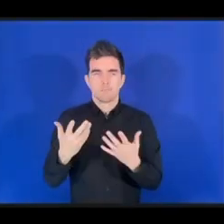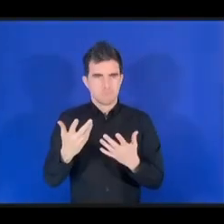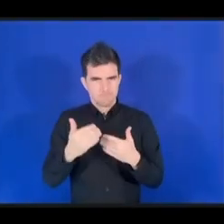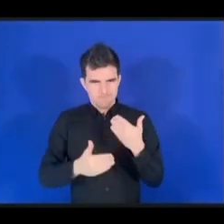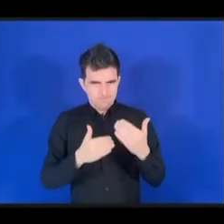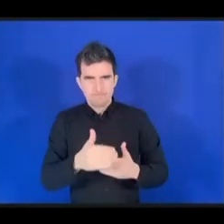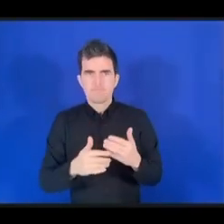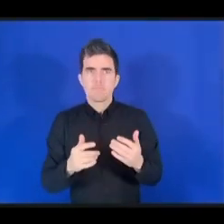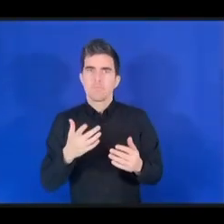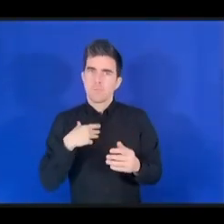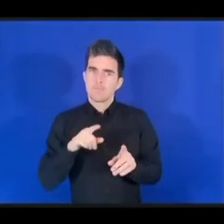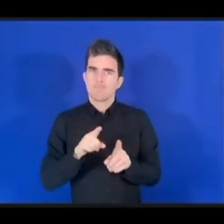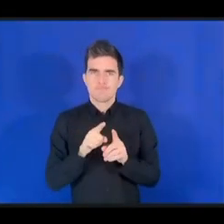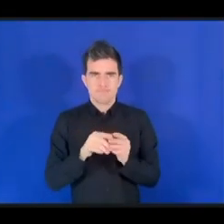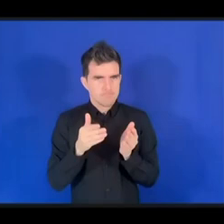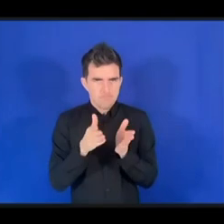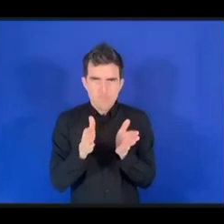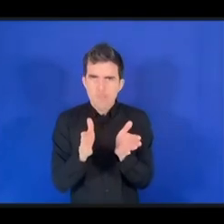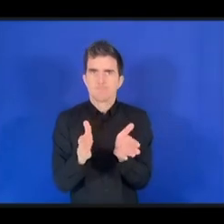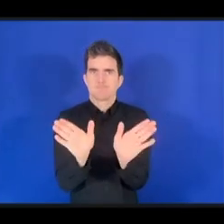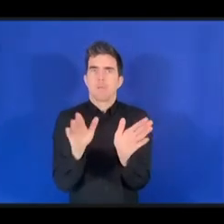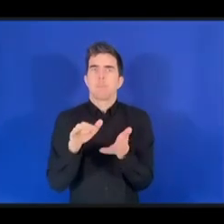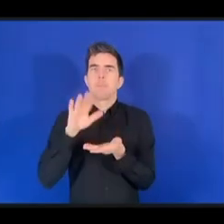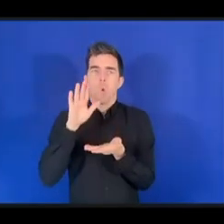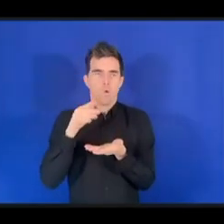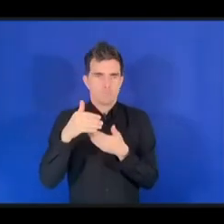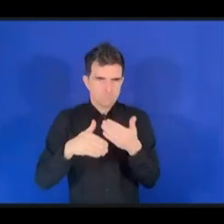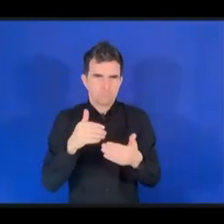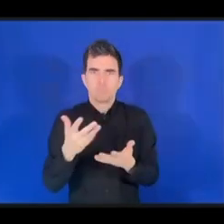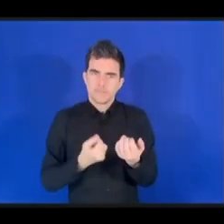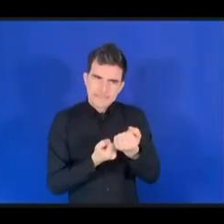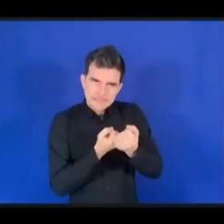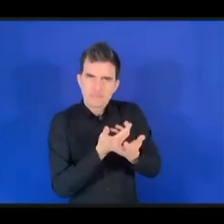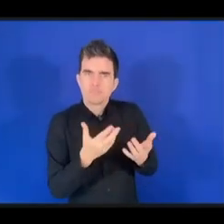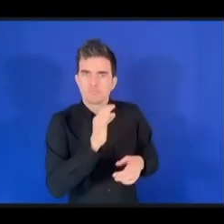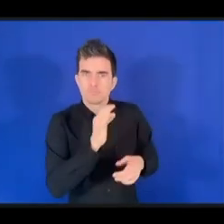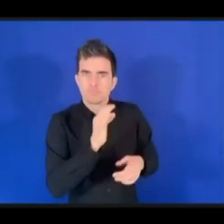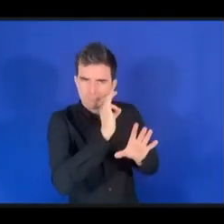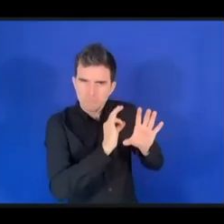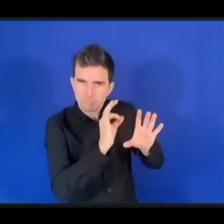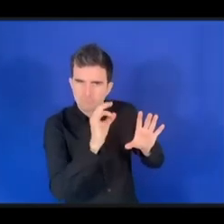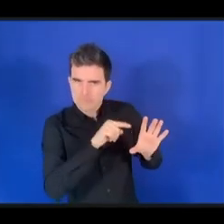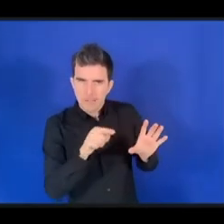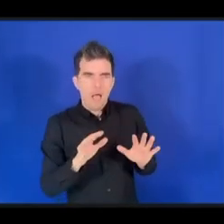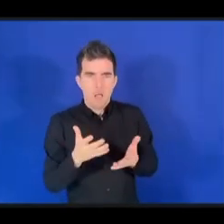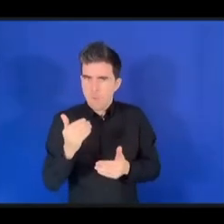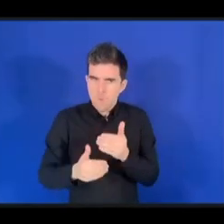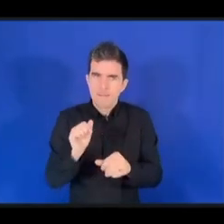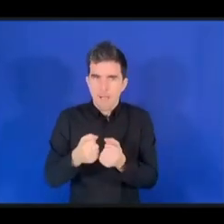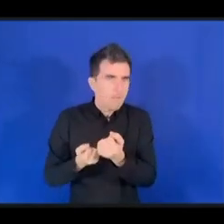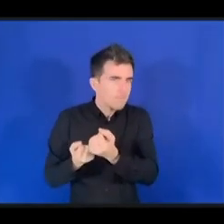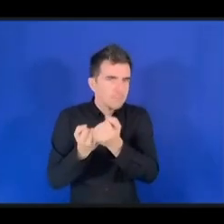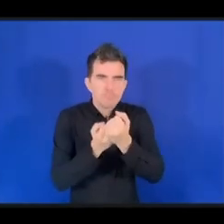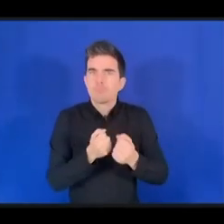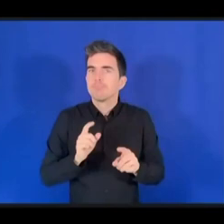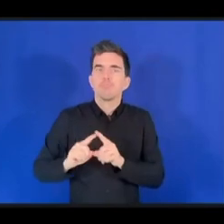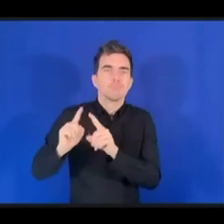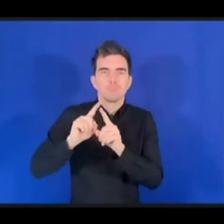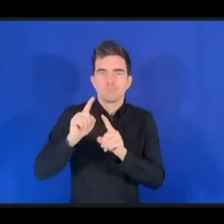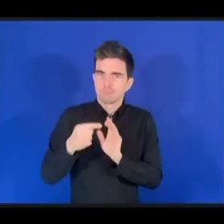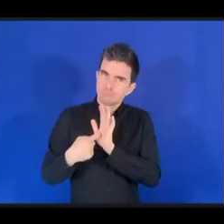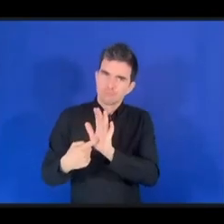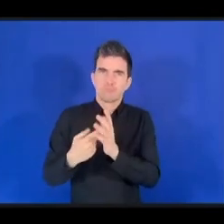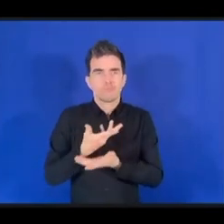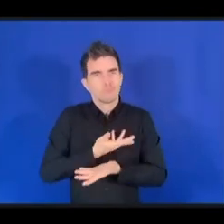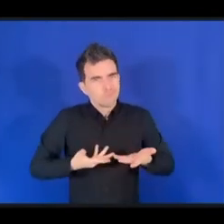が議論になりました我々のような告においてもステークホルダーグループに対しまして大きな貢献ができるということ